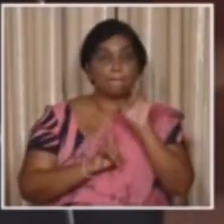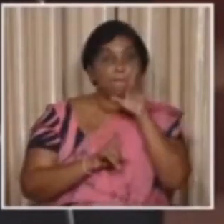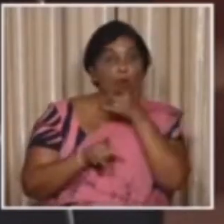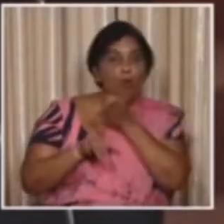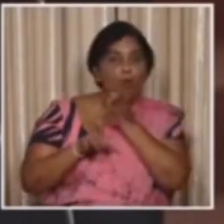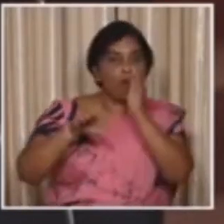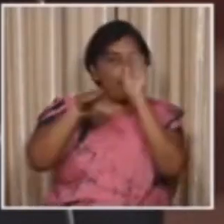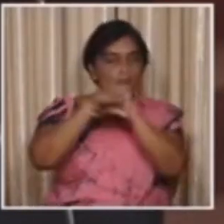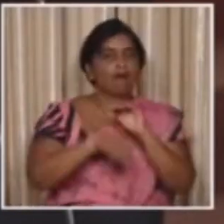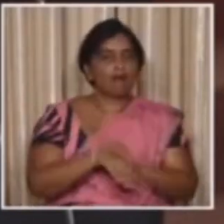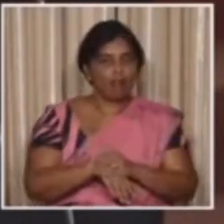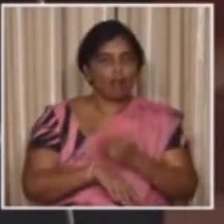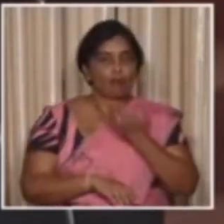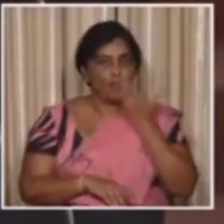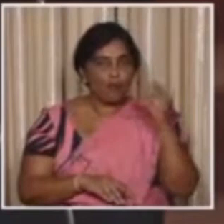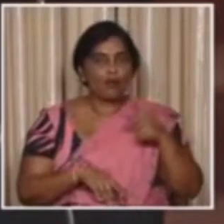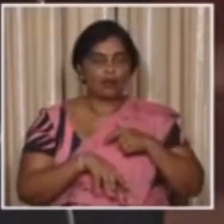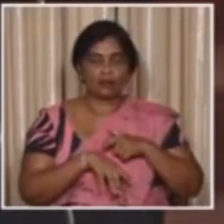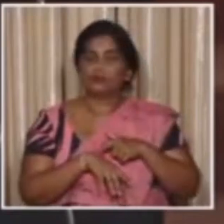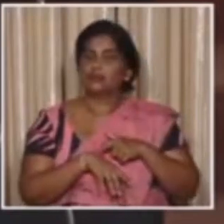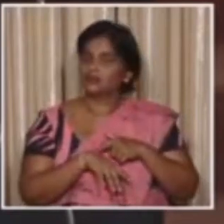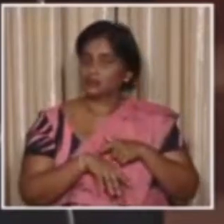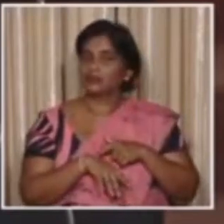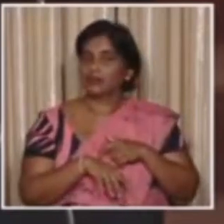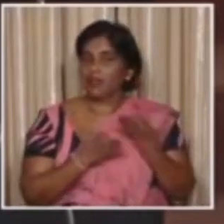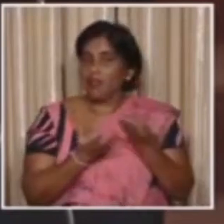හෙලිදරව් කරගන්න පුළුවන් අවස්ථාවක්